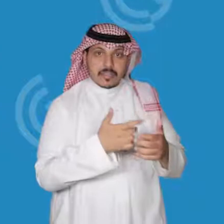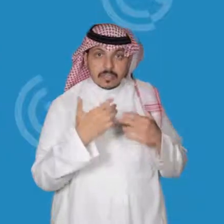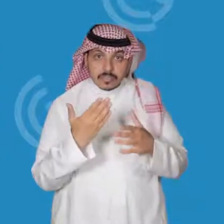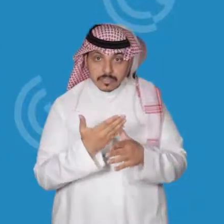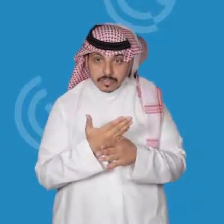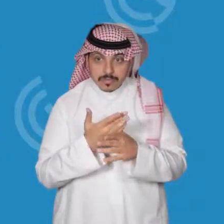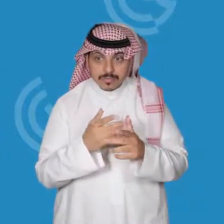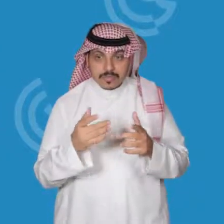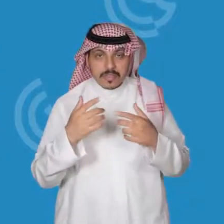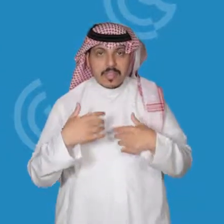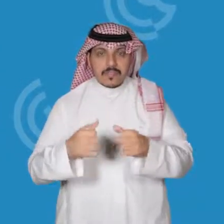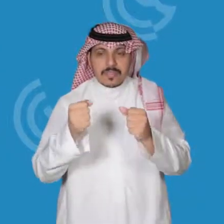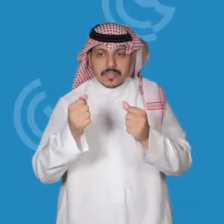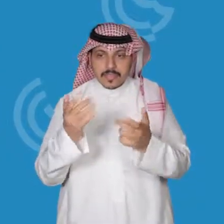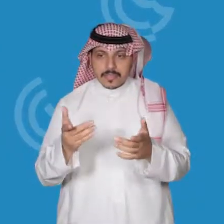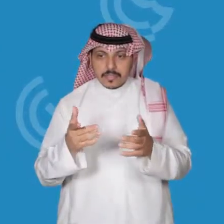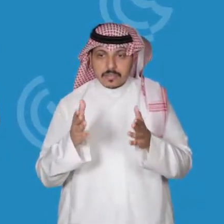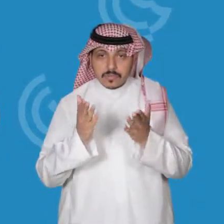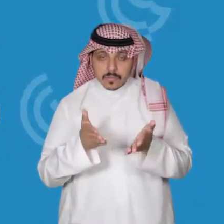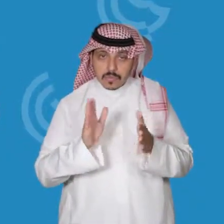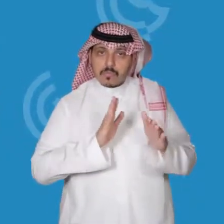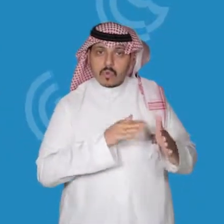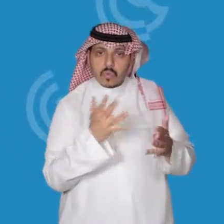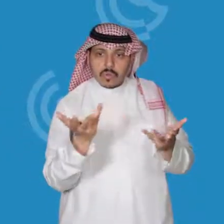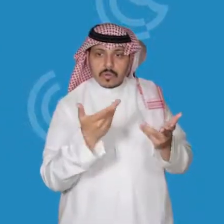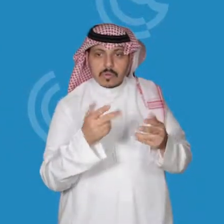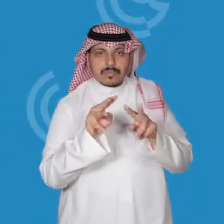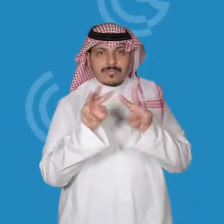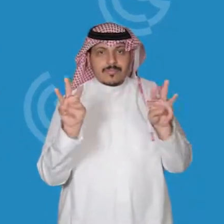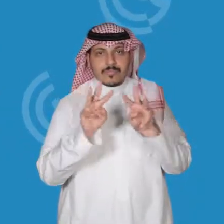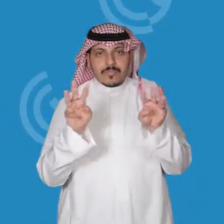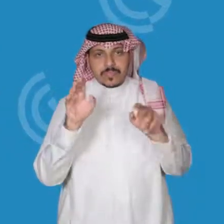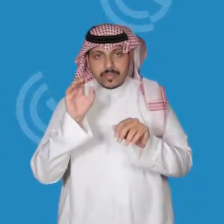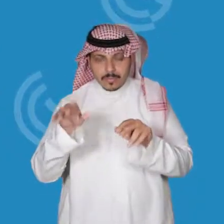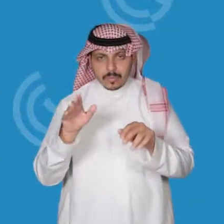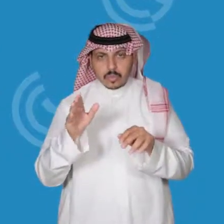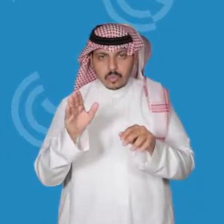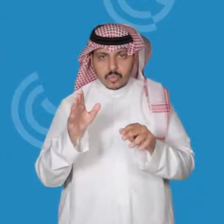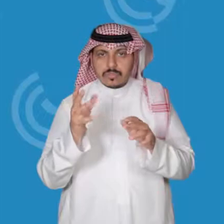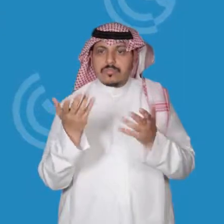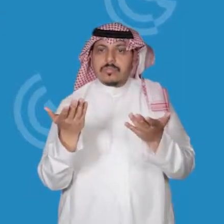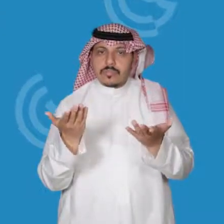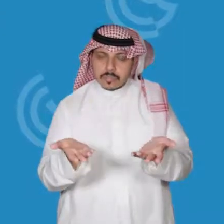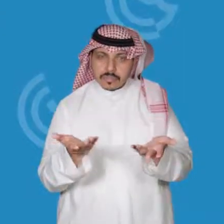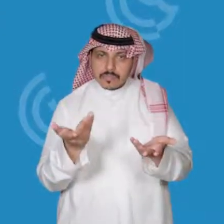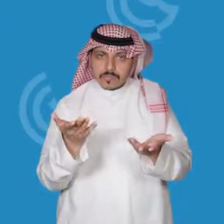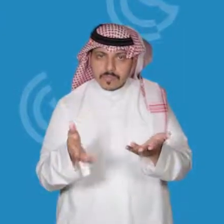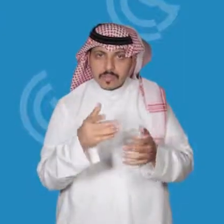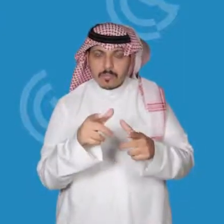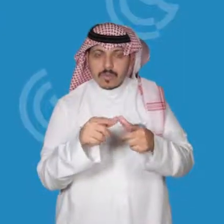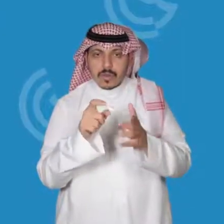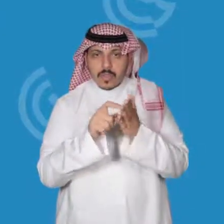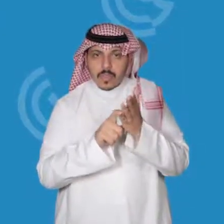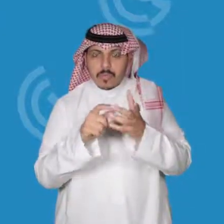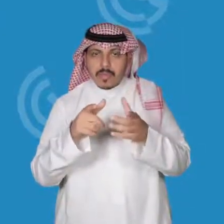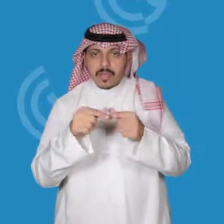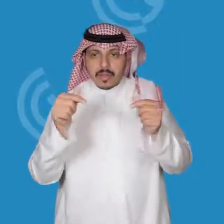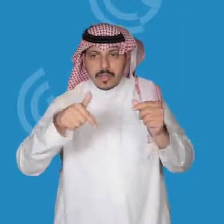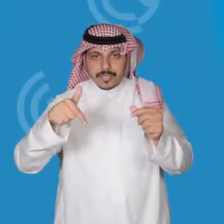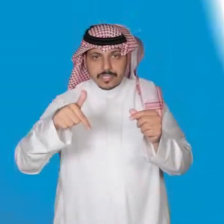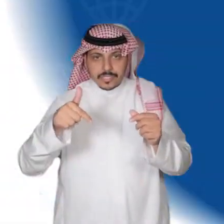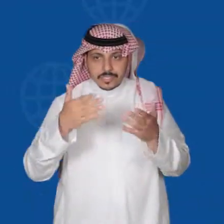المنافذ الجمركية، حيث تتوفر قاعدة بيانات أونلاين لكافة المنتجات الخاضعة للمنظومة الخليجية على